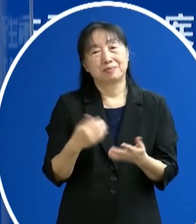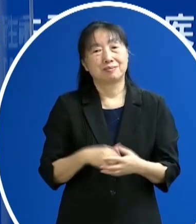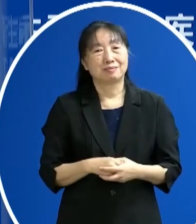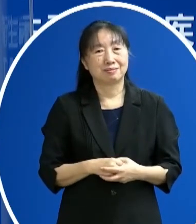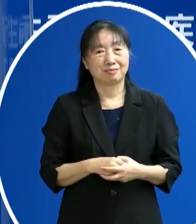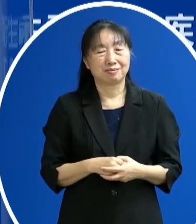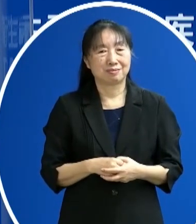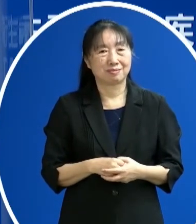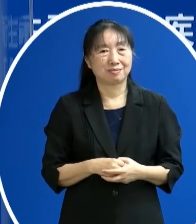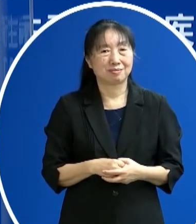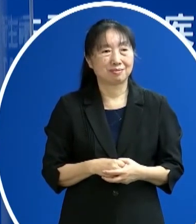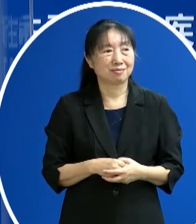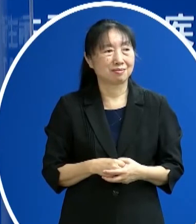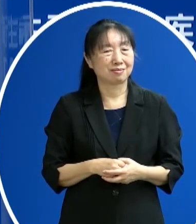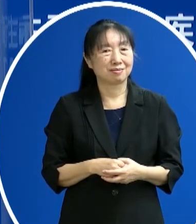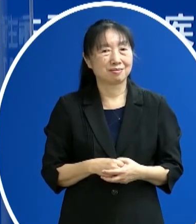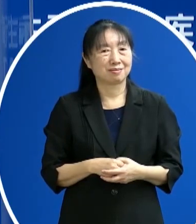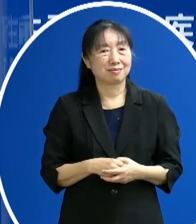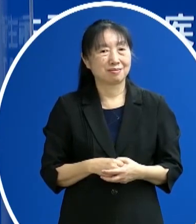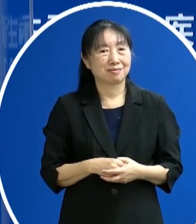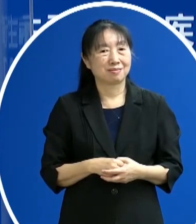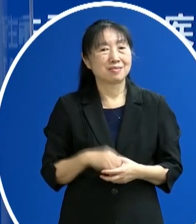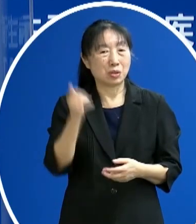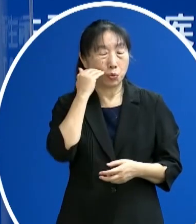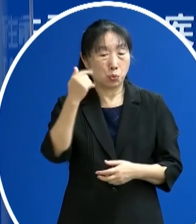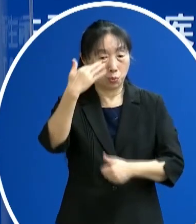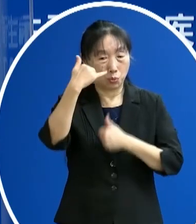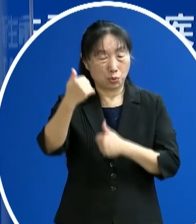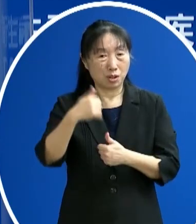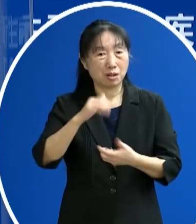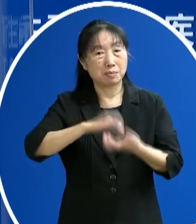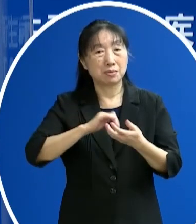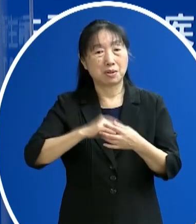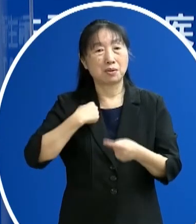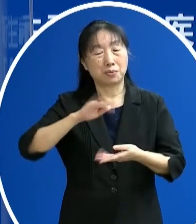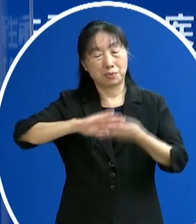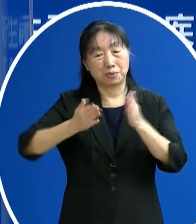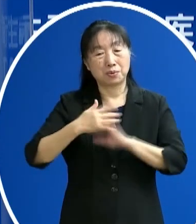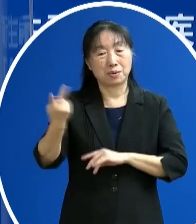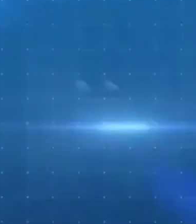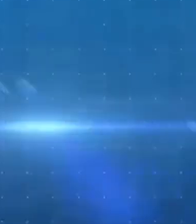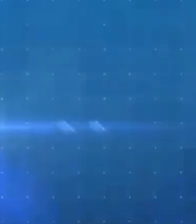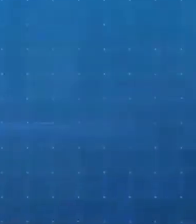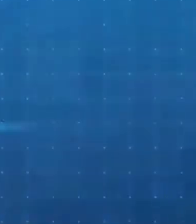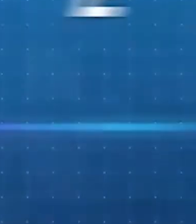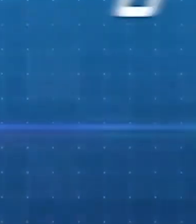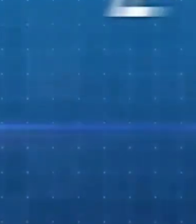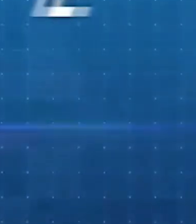他们有改天我约他一起去打好了，然后。